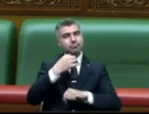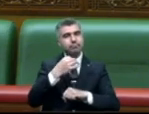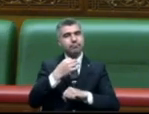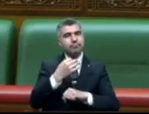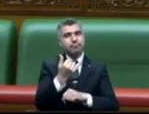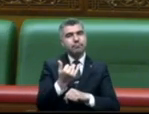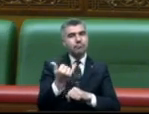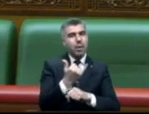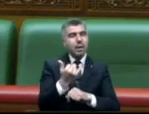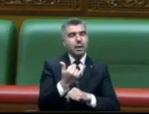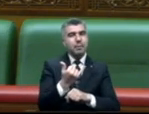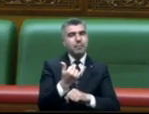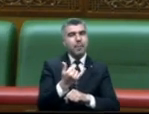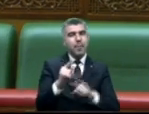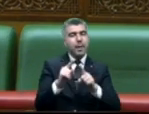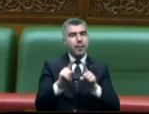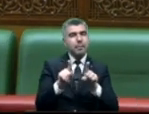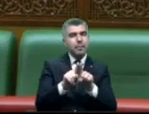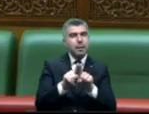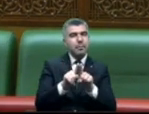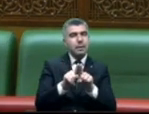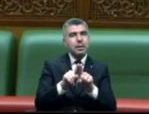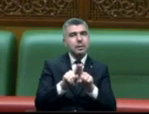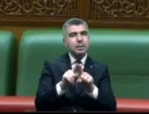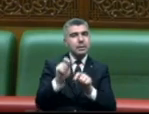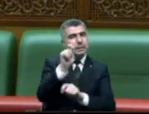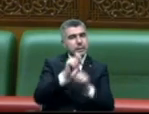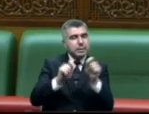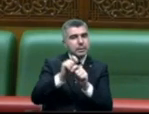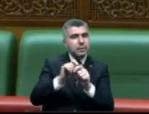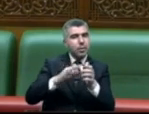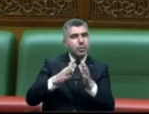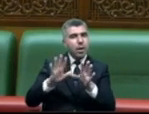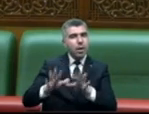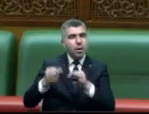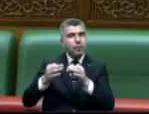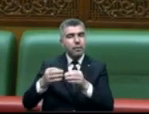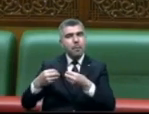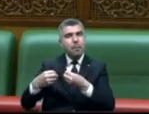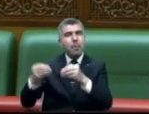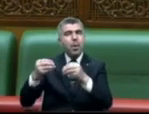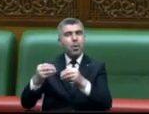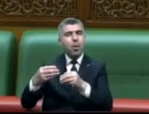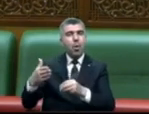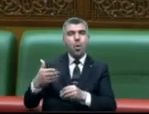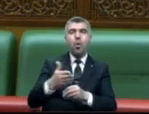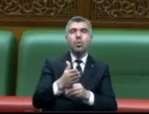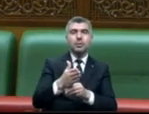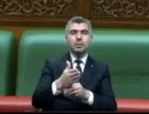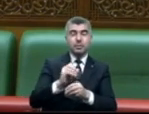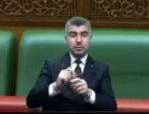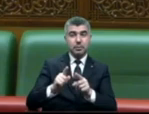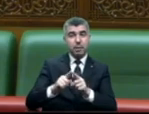يعني الدعم، ما كنقصدوا به هو اننا تكون واحد الدراسه خاصه بما يخص التسويق ديال المنتوجات السمكيه، لان